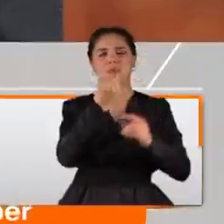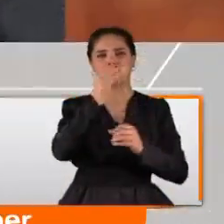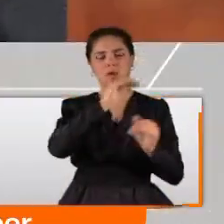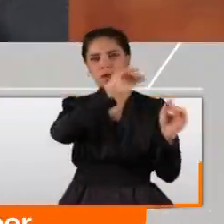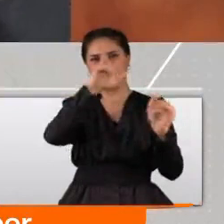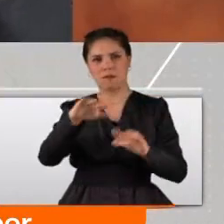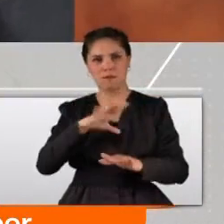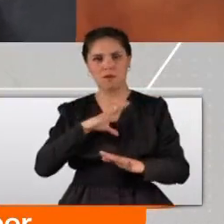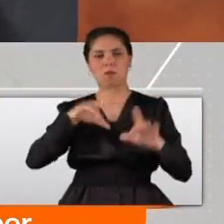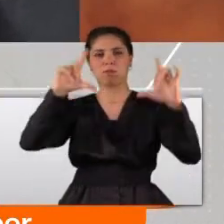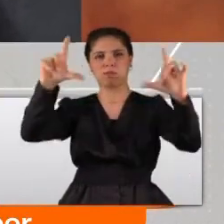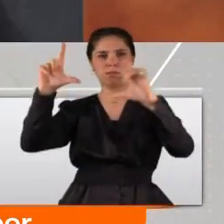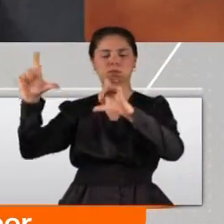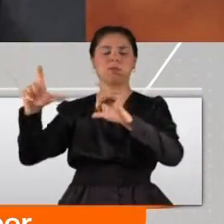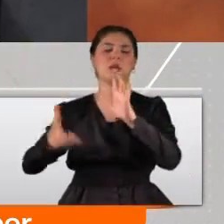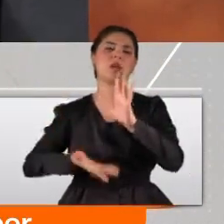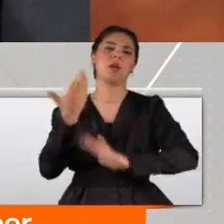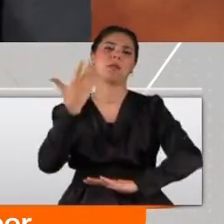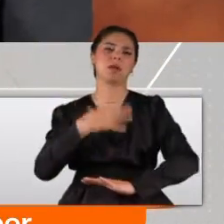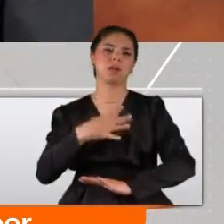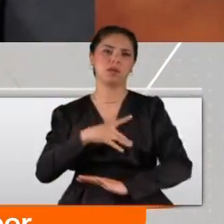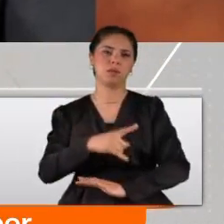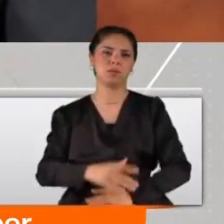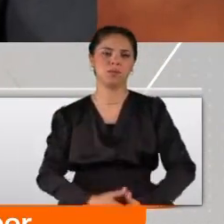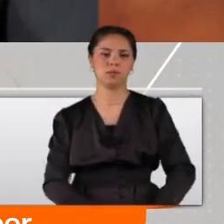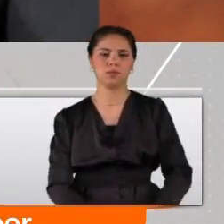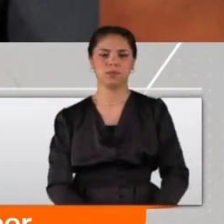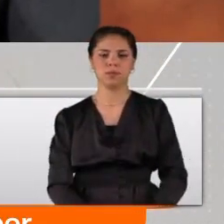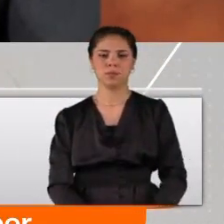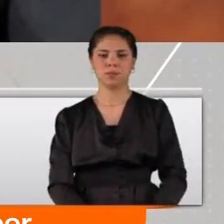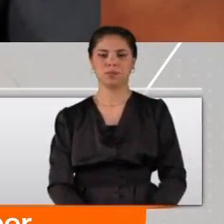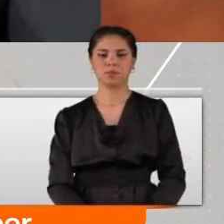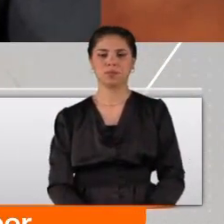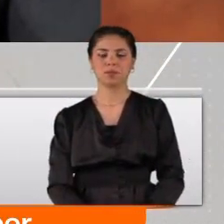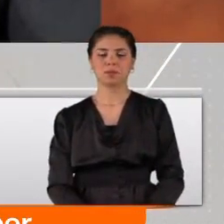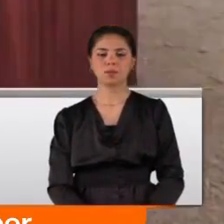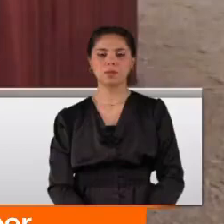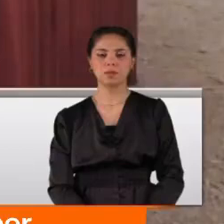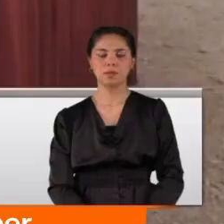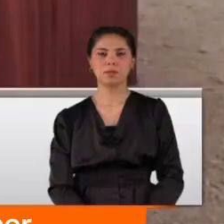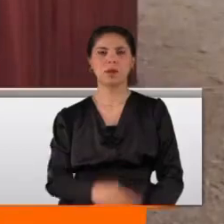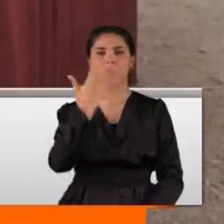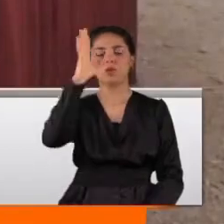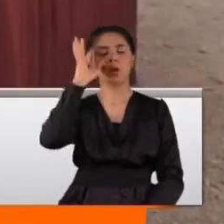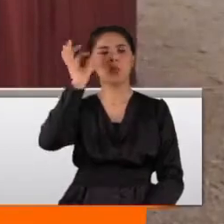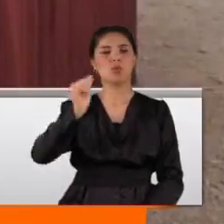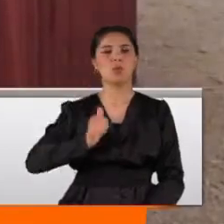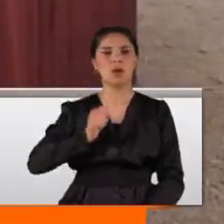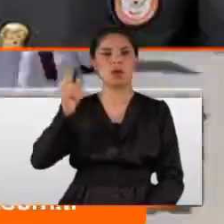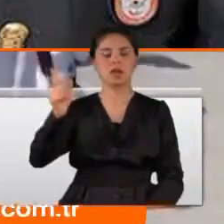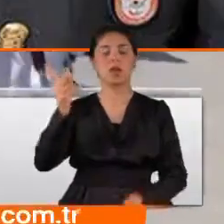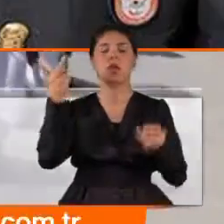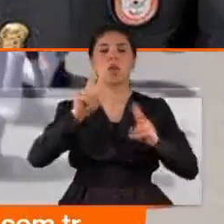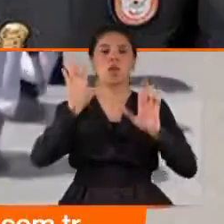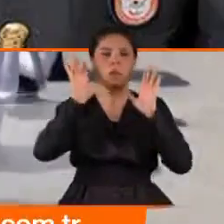istedi. Şehidim ya. Bırakmayın. Onlar da işbirliği yapan kim varsa alın götürün. Şehit uzman çavuş kılınan cenaze